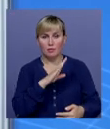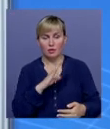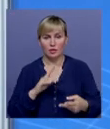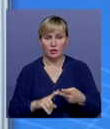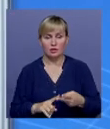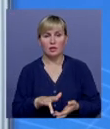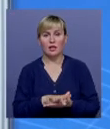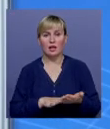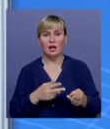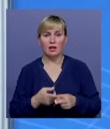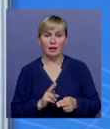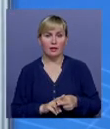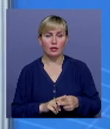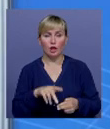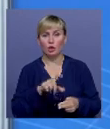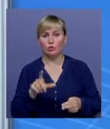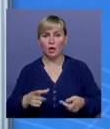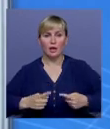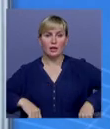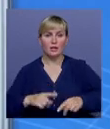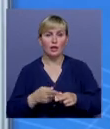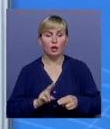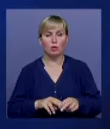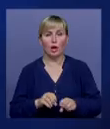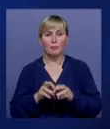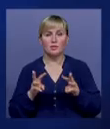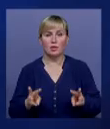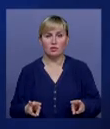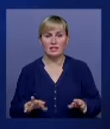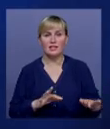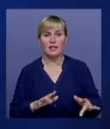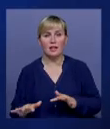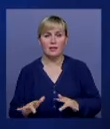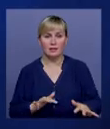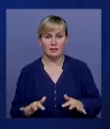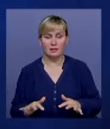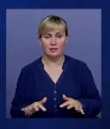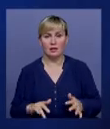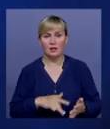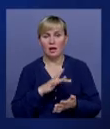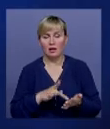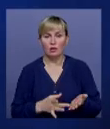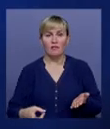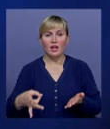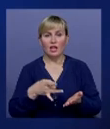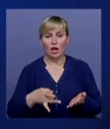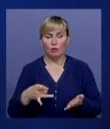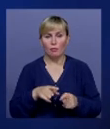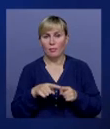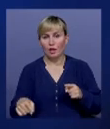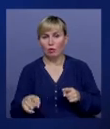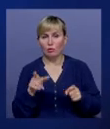Далее это сотрудники организаций, которые обеспечивали деятельность городов, регионов в период